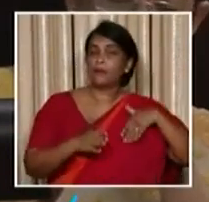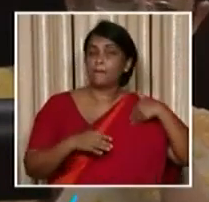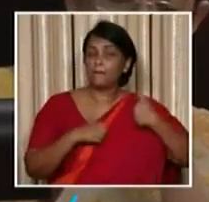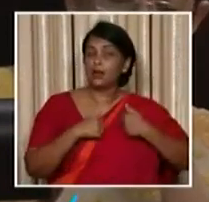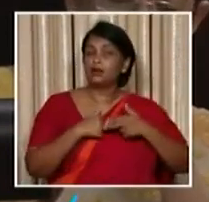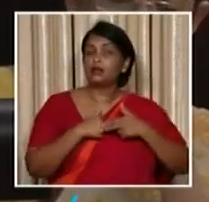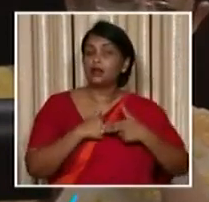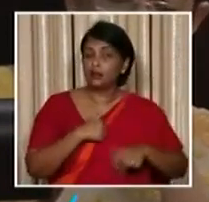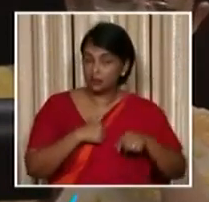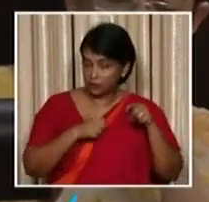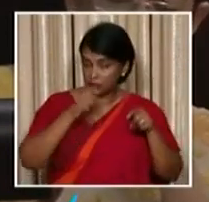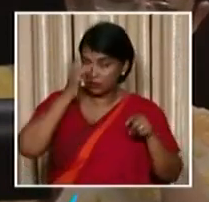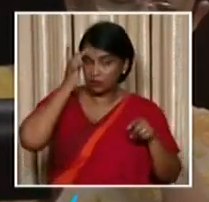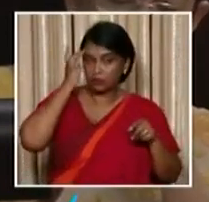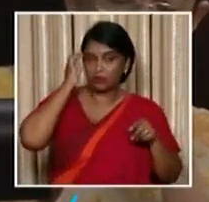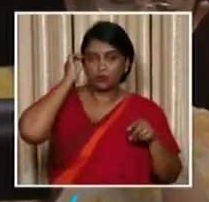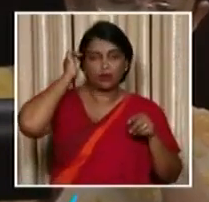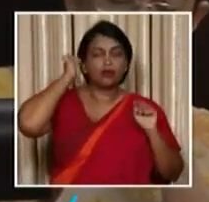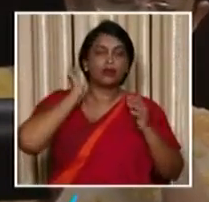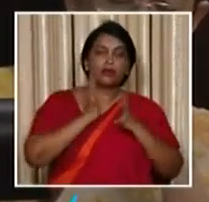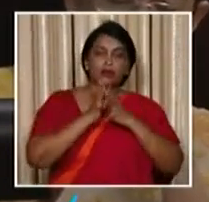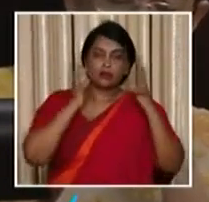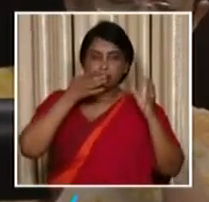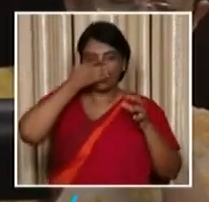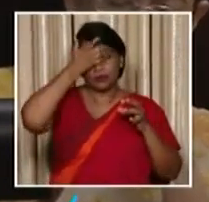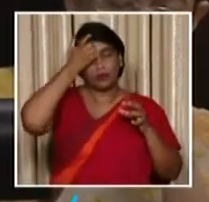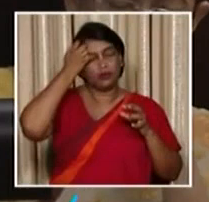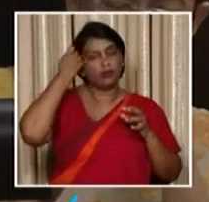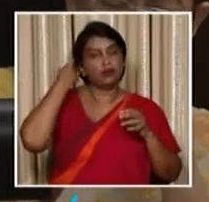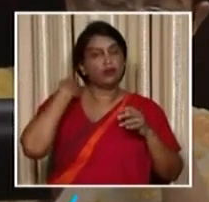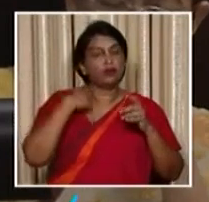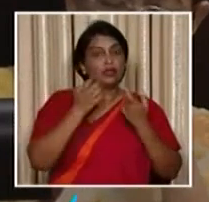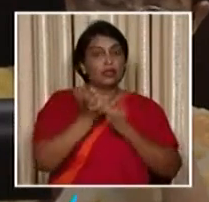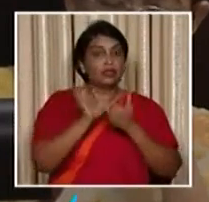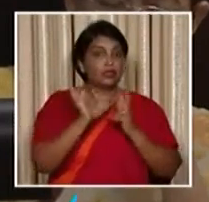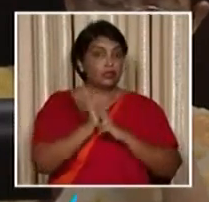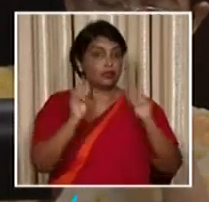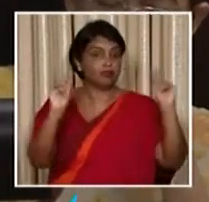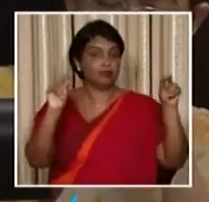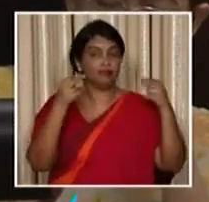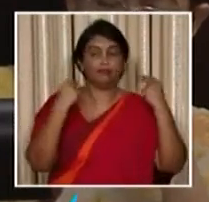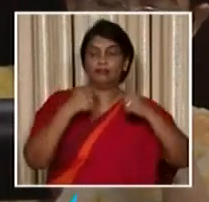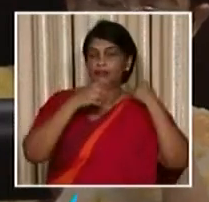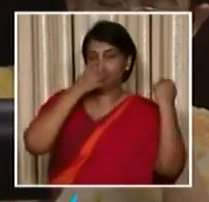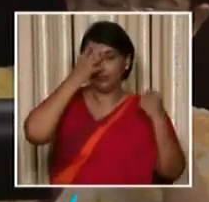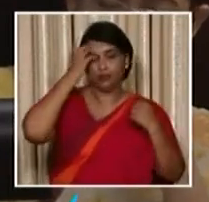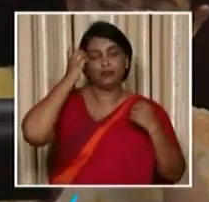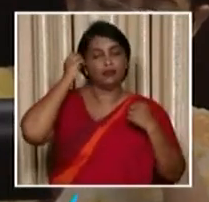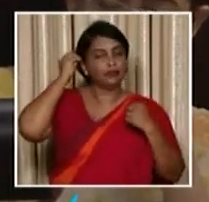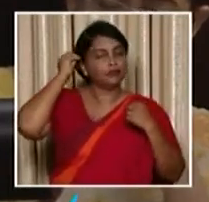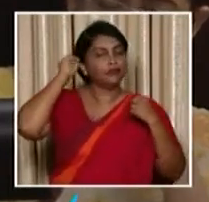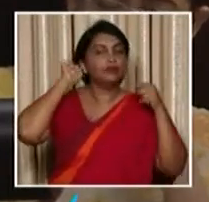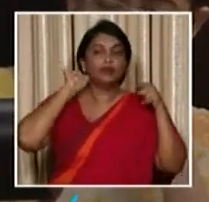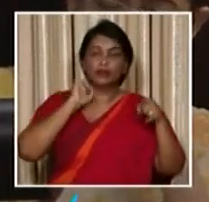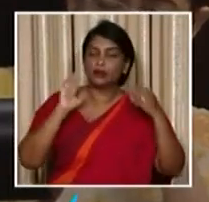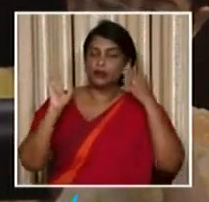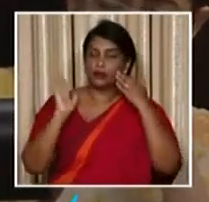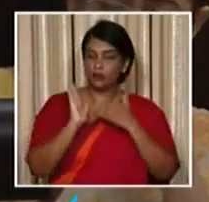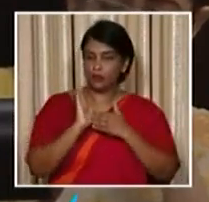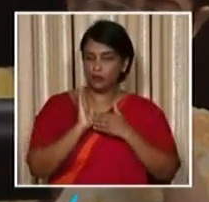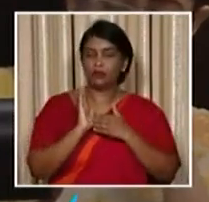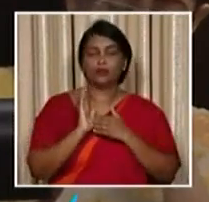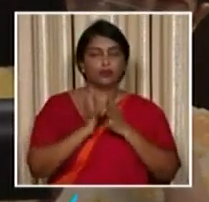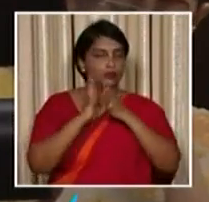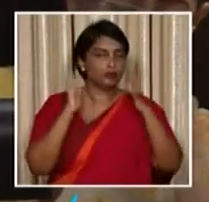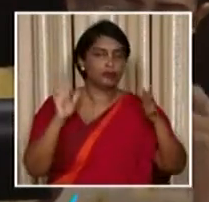හේතුව මේ හුඟක් අය උදේ ටෙලිවිෂන් එකල තමයි කතා කරන්නේ. ඉතින් ඒ නිසා මේ පිළිබඳව